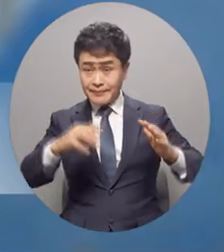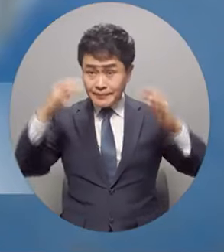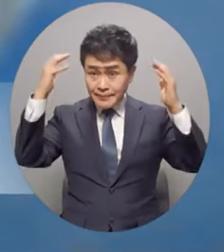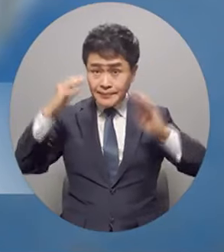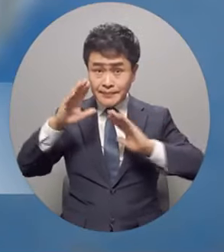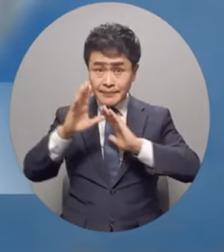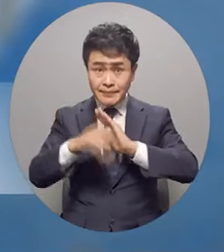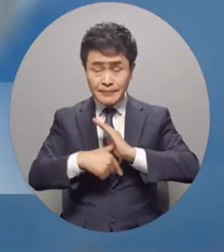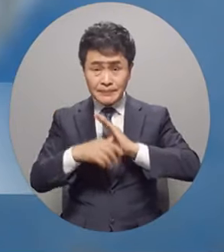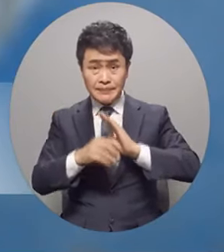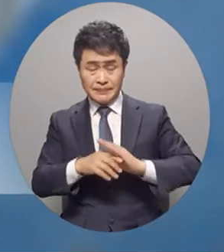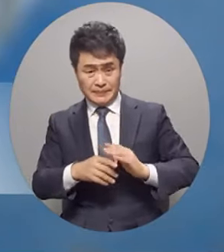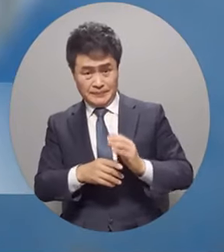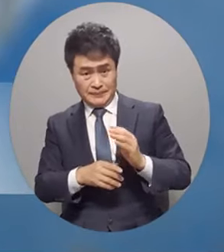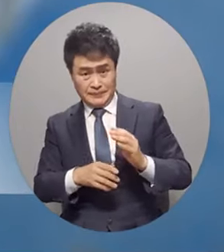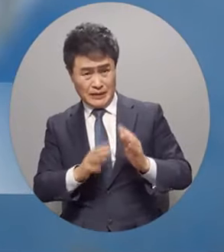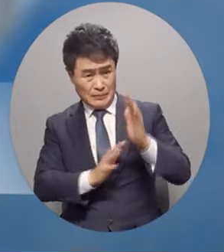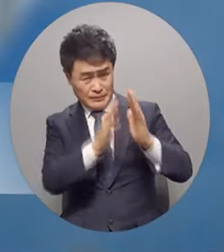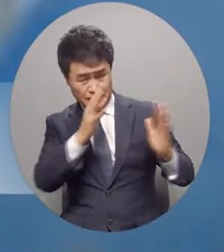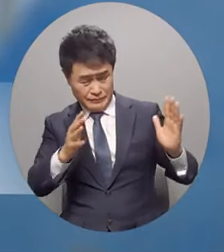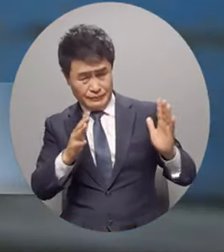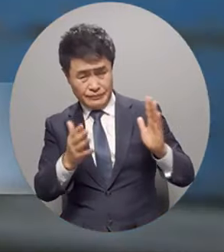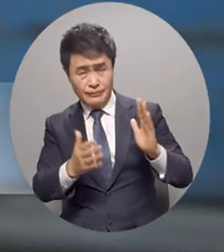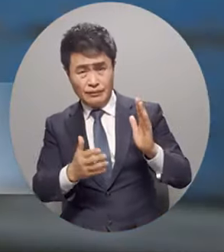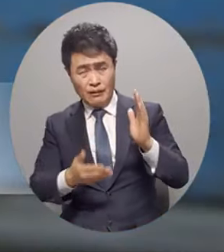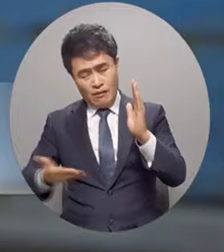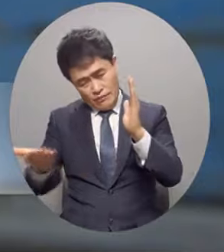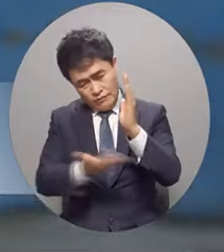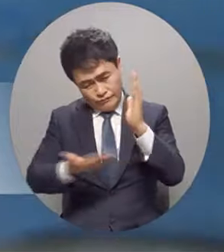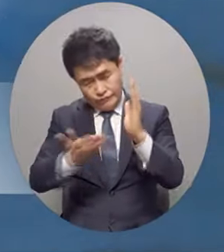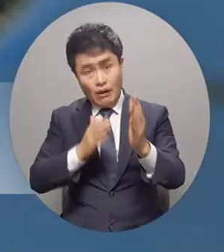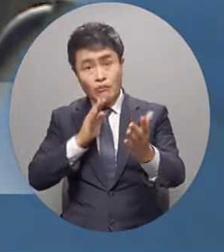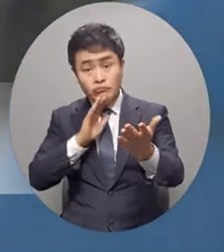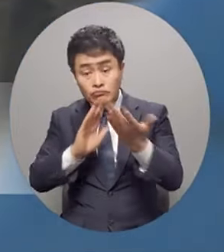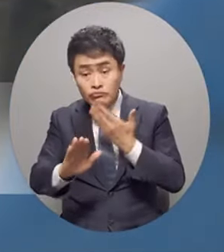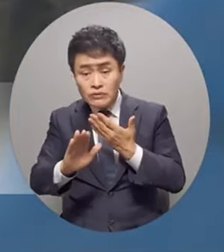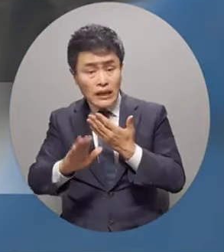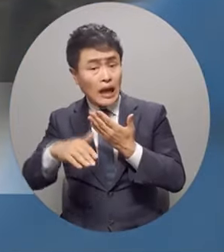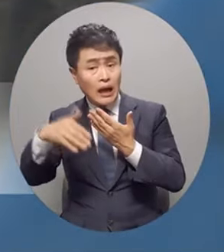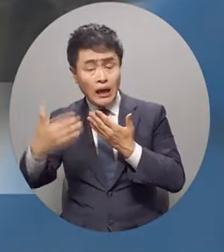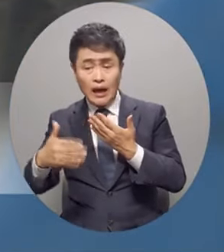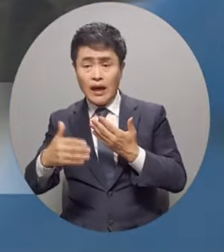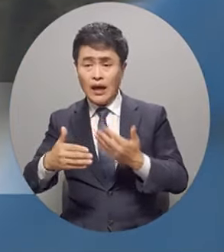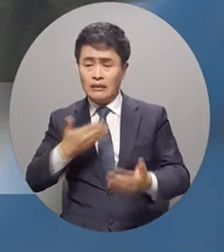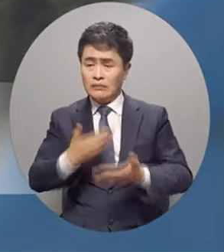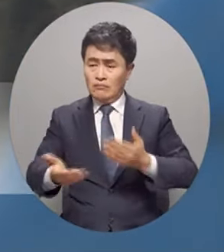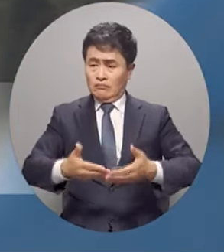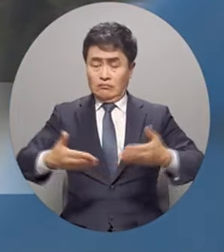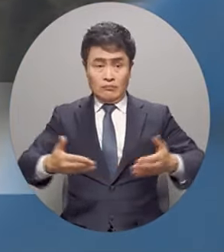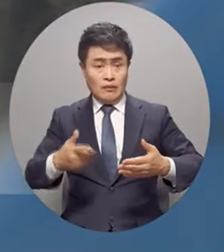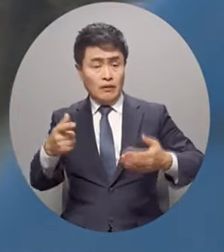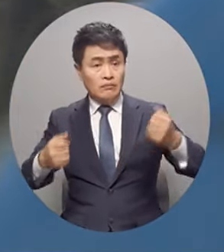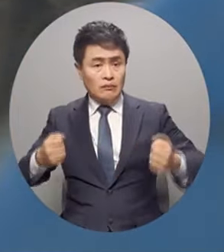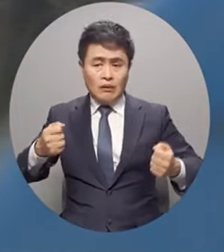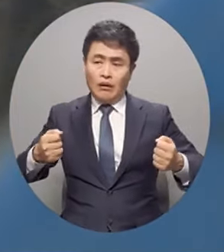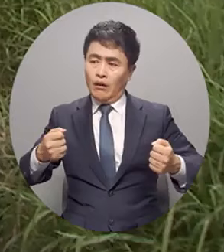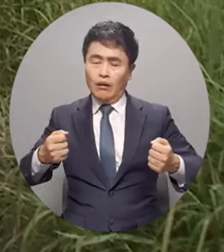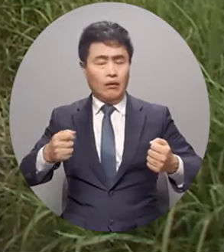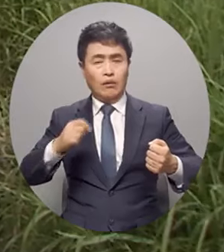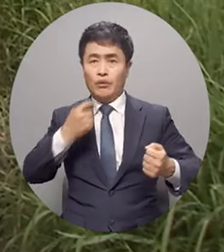여름에는 예초기로 길가에 무성한 잡초를 먼저 제거하지 않는 이상 베테랑 운전자도 운전하기가 쉽지